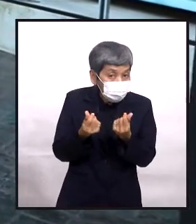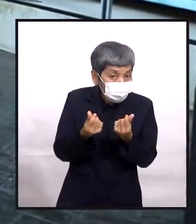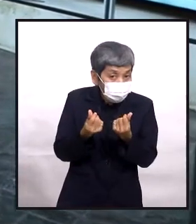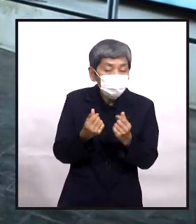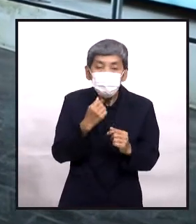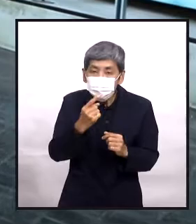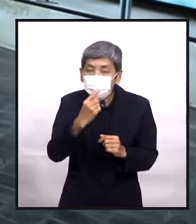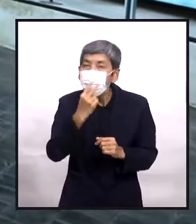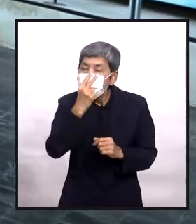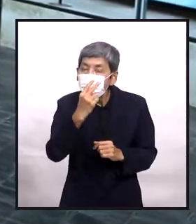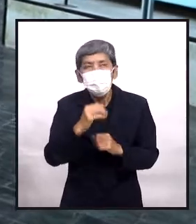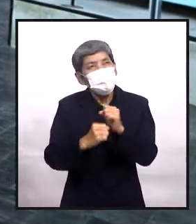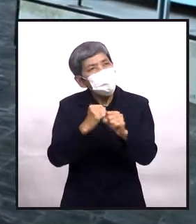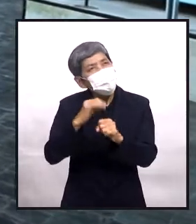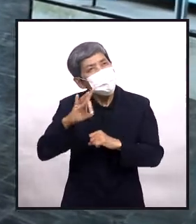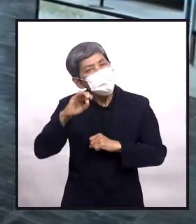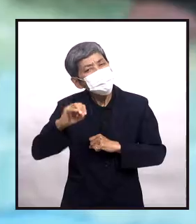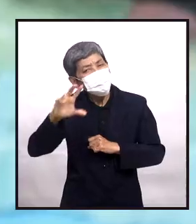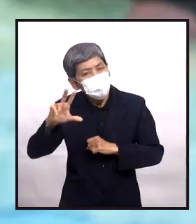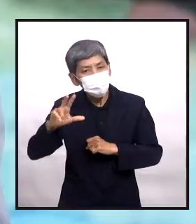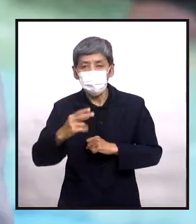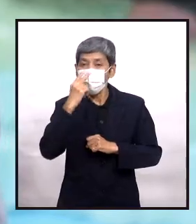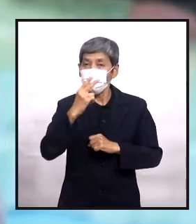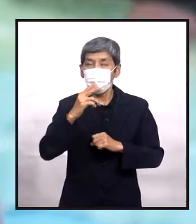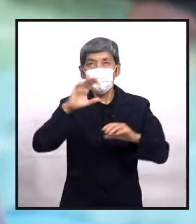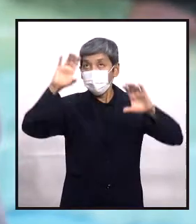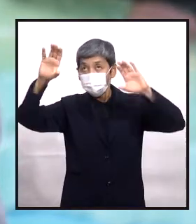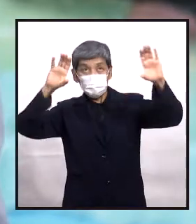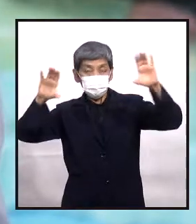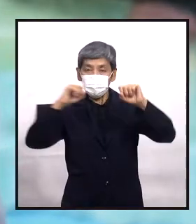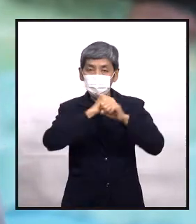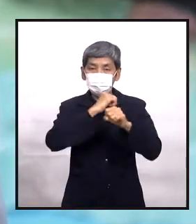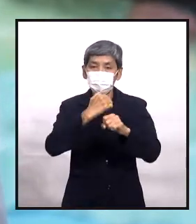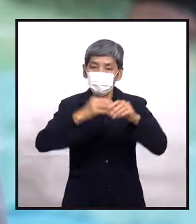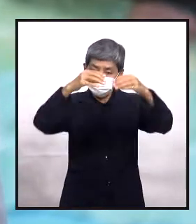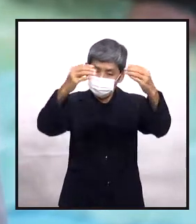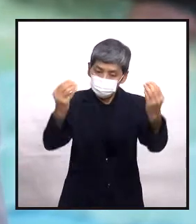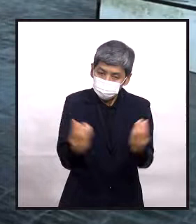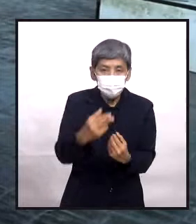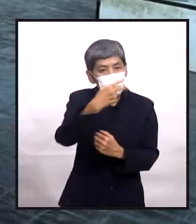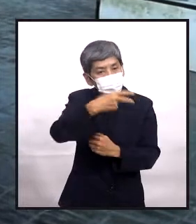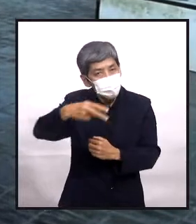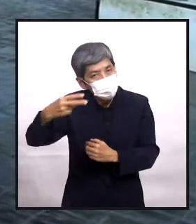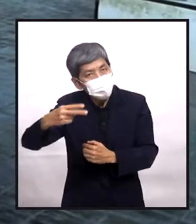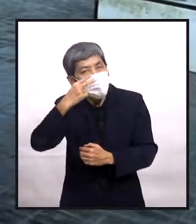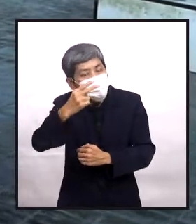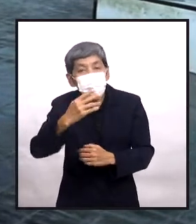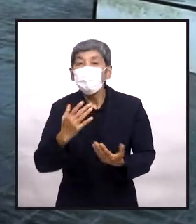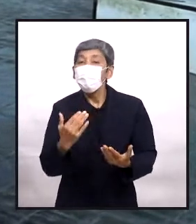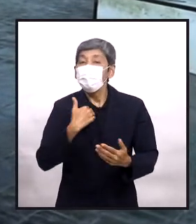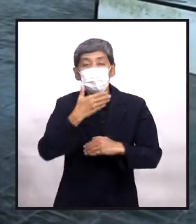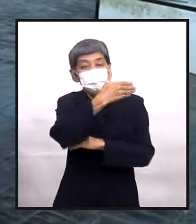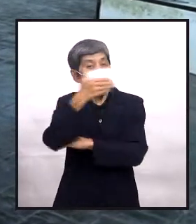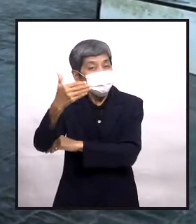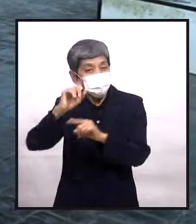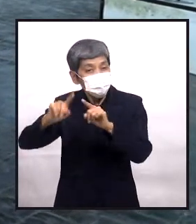ไหร่กดปะก็เห็น83ขึ้นมาอันนี้ก็จะเป็นของตกแต่งเฉยๆฮะจะเป็นพวกพวงหรีดภาษาต่างๆว่าจะสื่อว่าไม่ว่าจะ